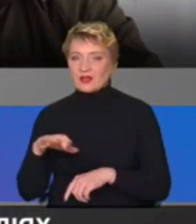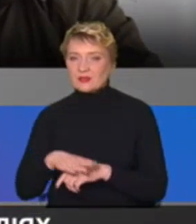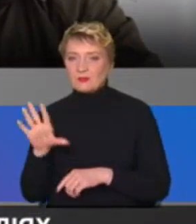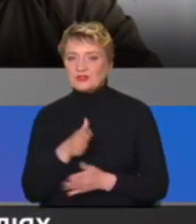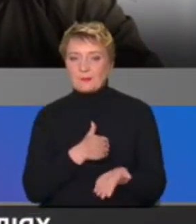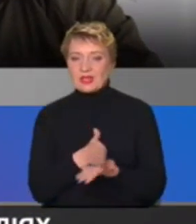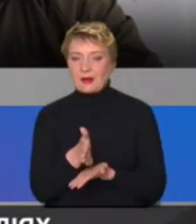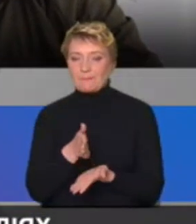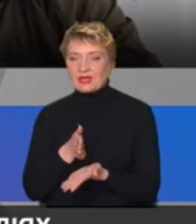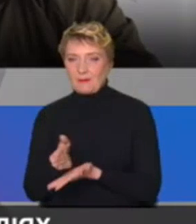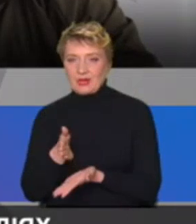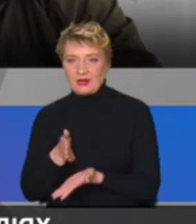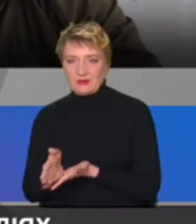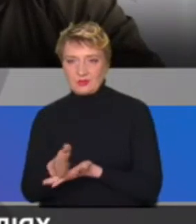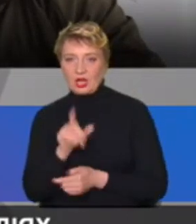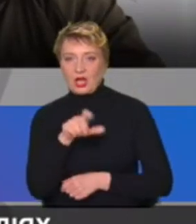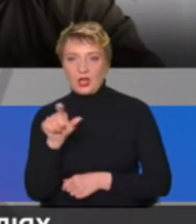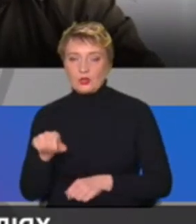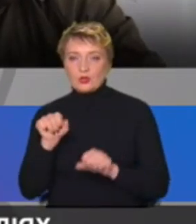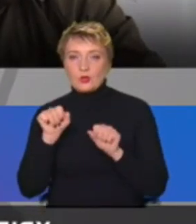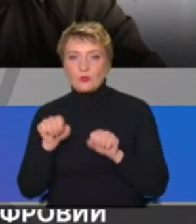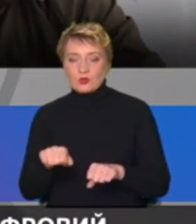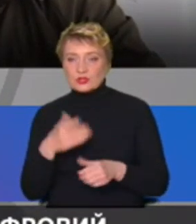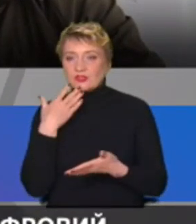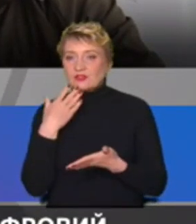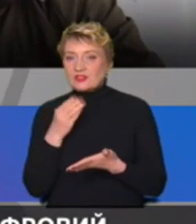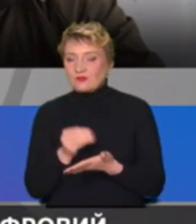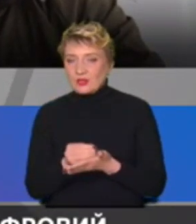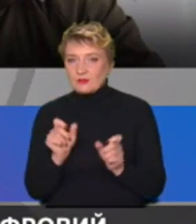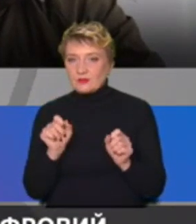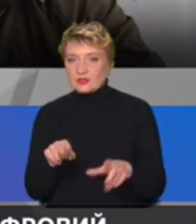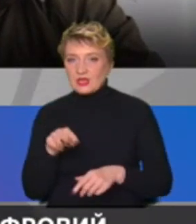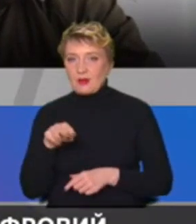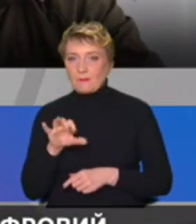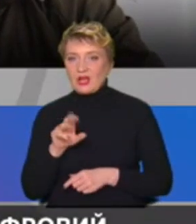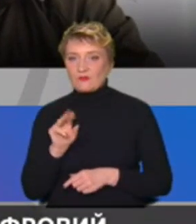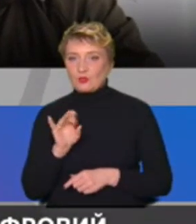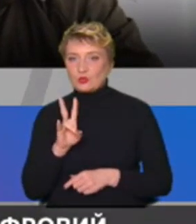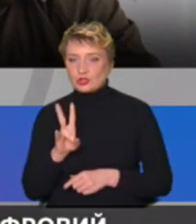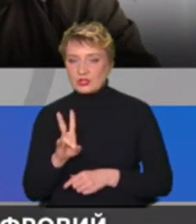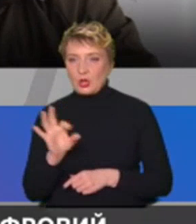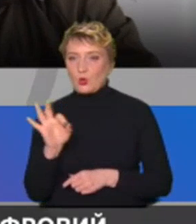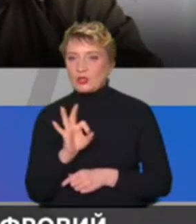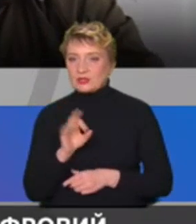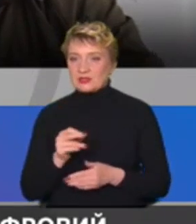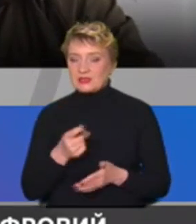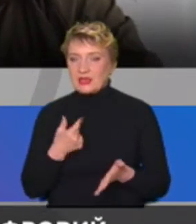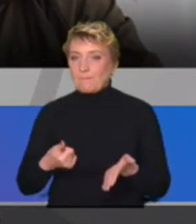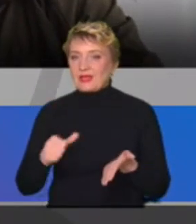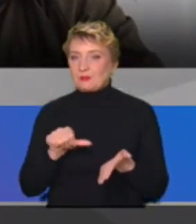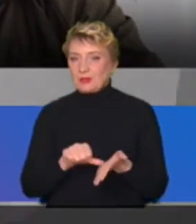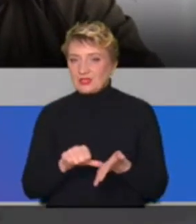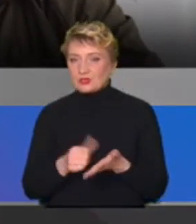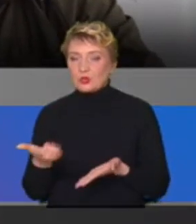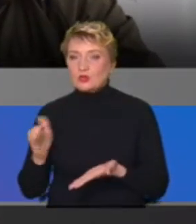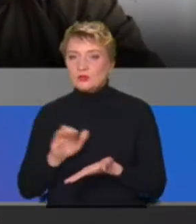напрямкам. Так. А люди можуть в телеграм-каналі Маркушин Олександр, підписуйтесь, ознайомлюйтесь і, будь